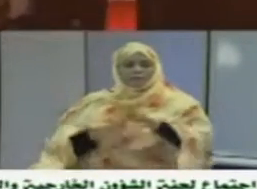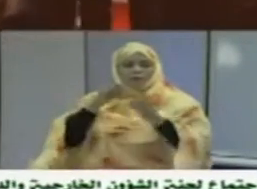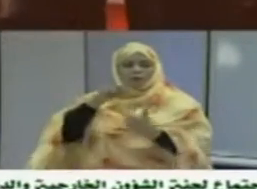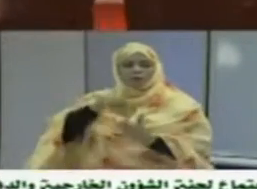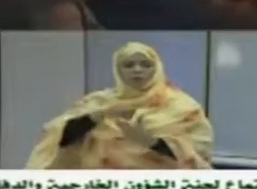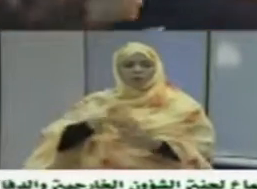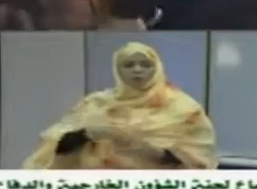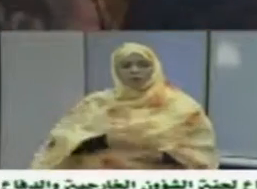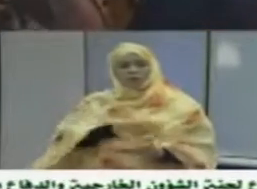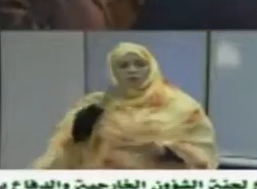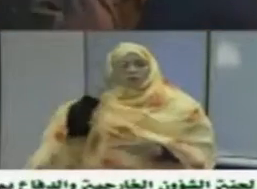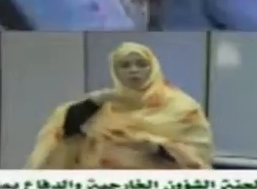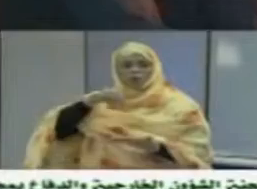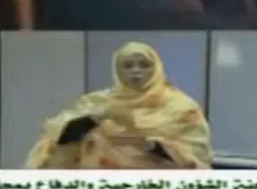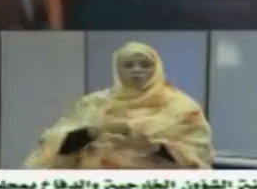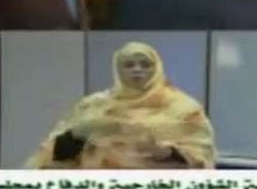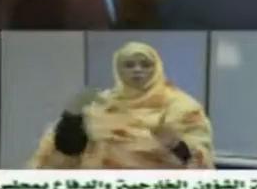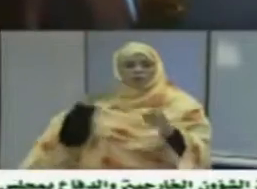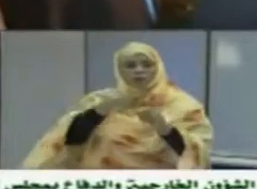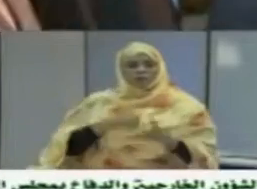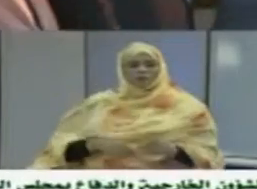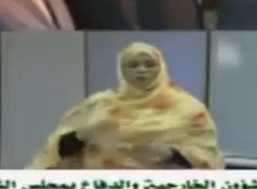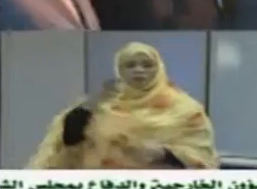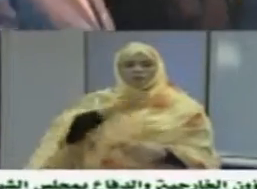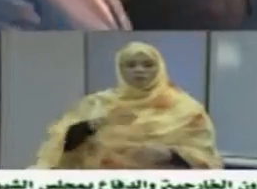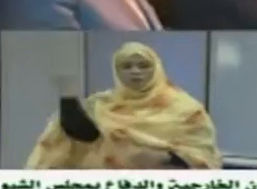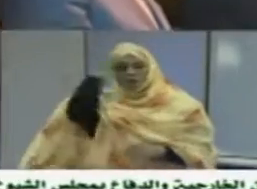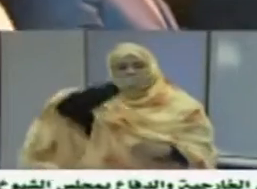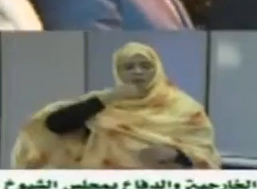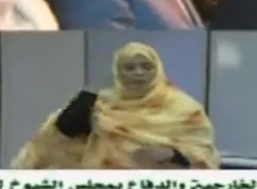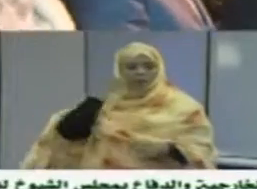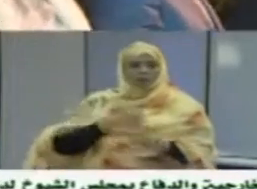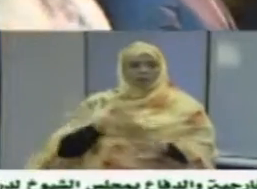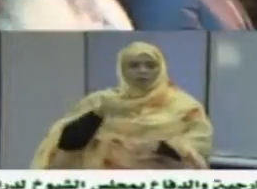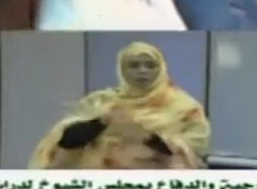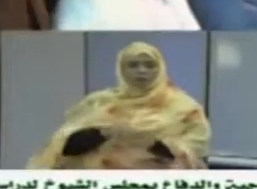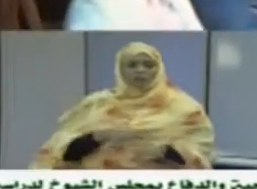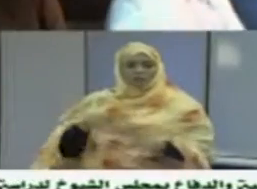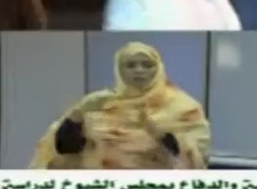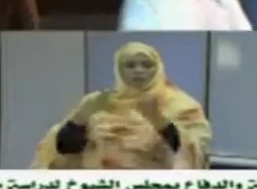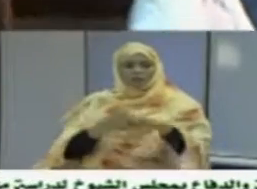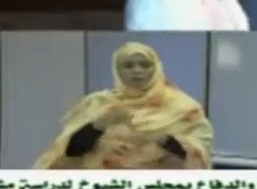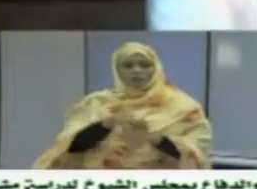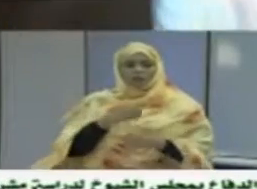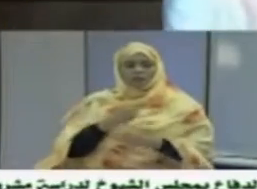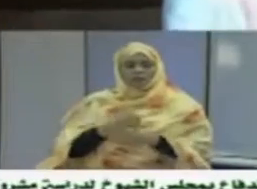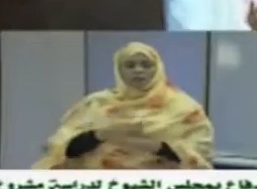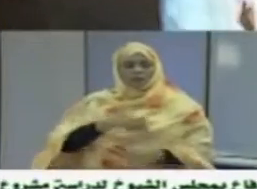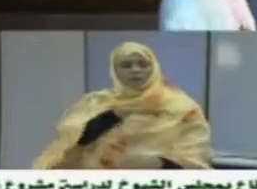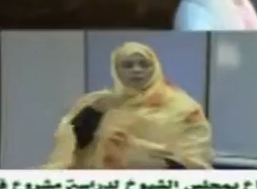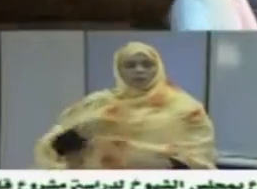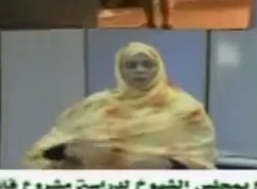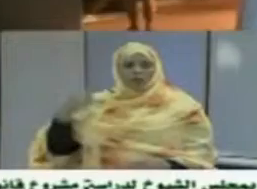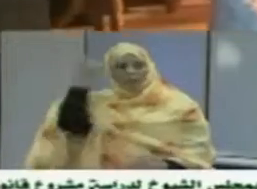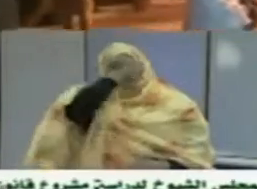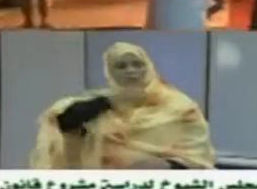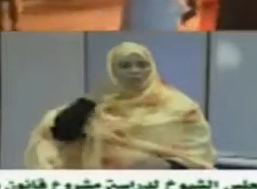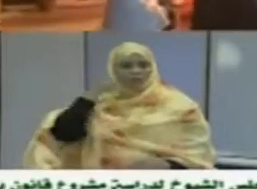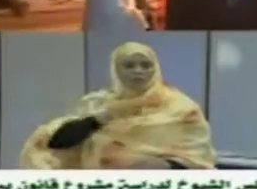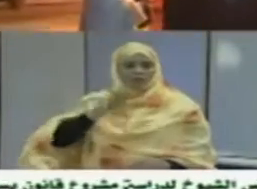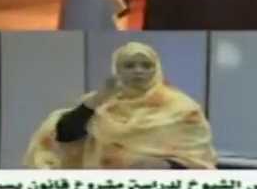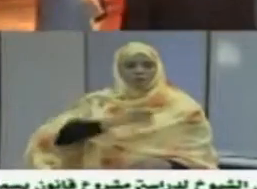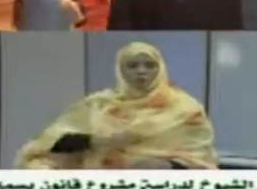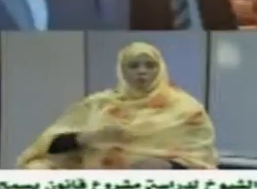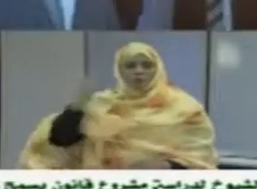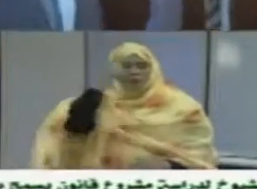رئيس الجمهورية يغادر نواكشوط متوجها إلى جنوب إفريقيا للمشاركة في قمة منتدى التعاون الصيني الإفريقي المقرر